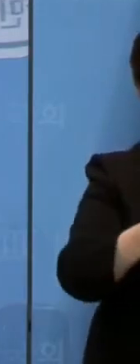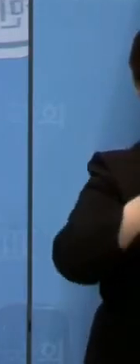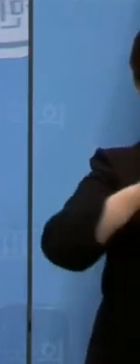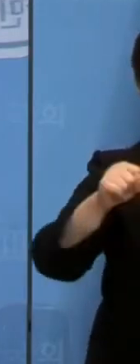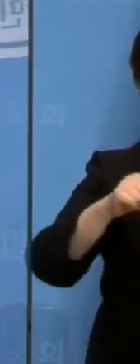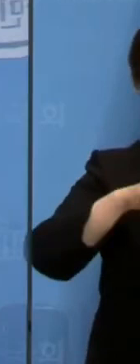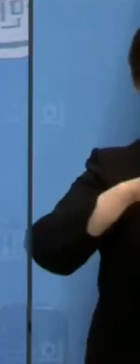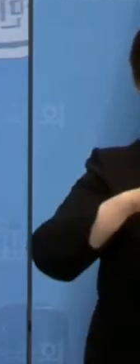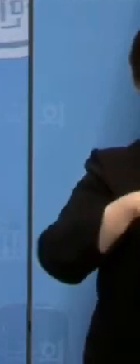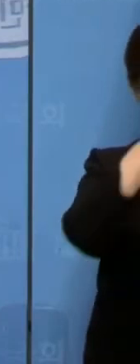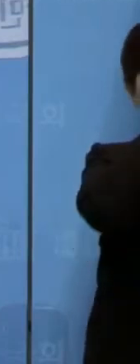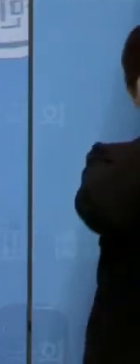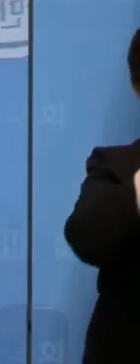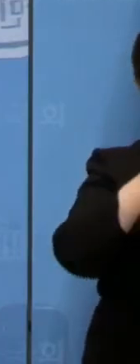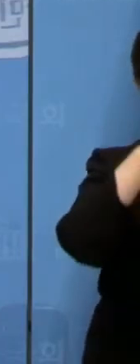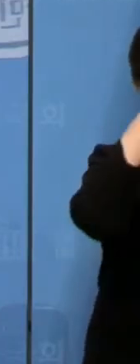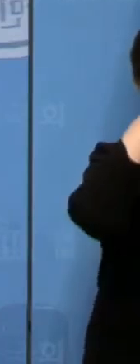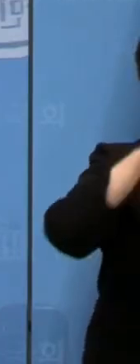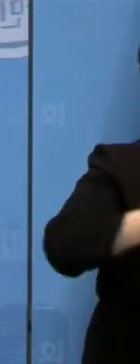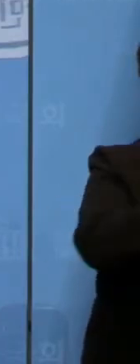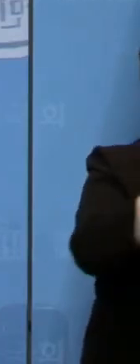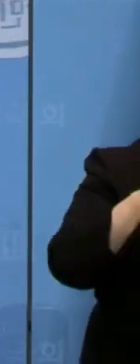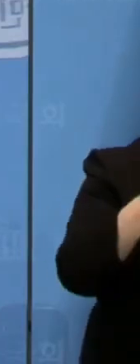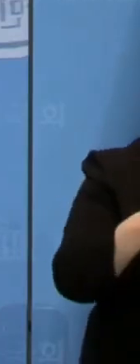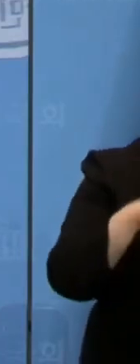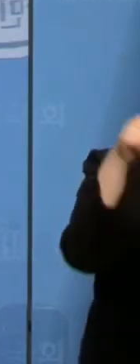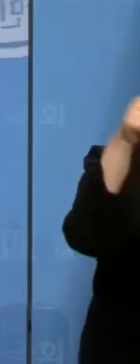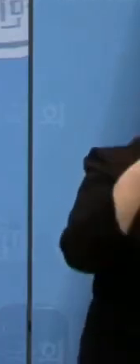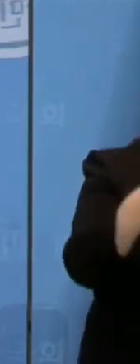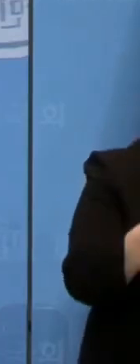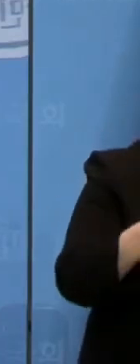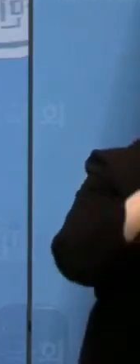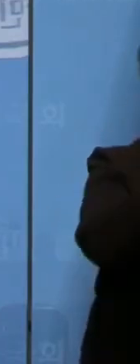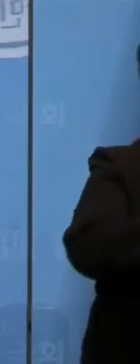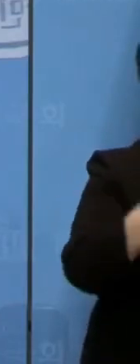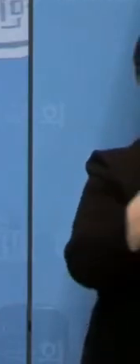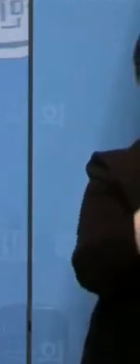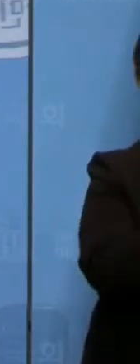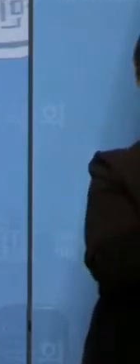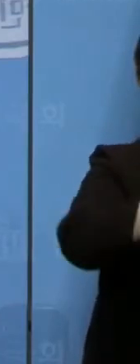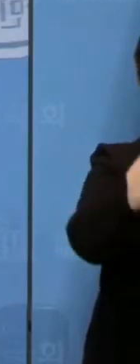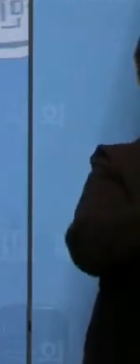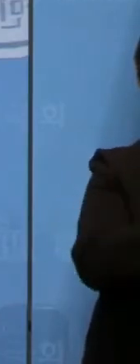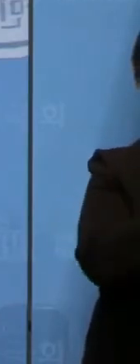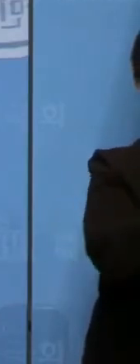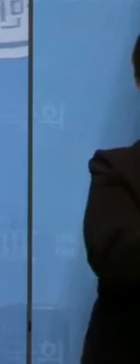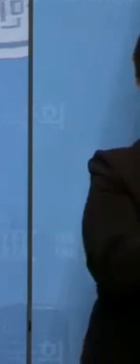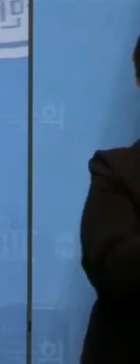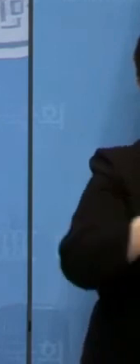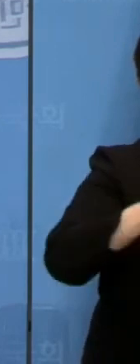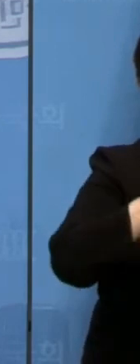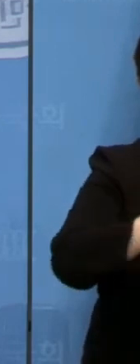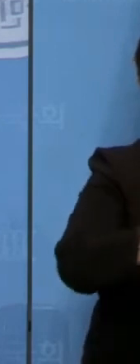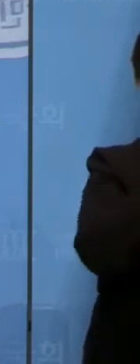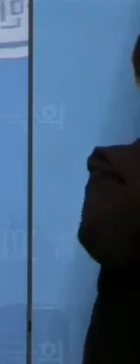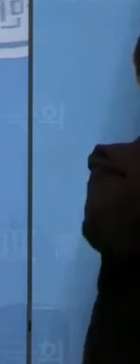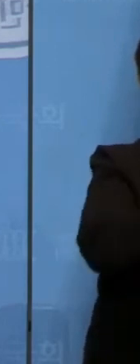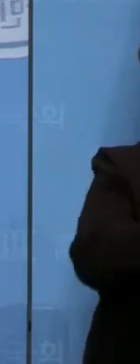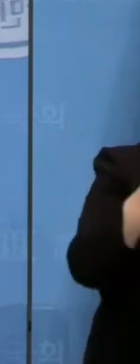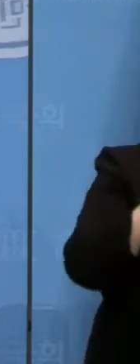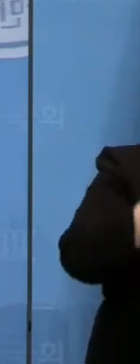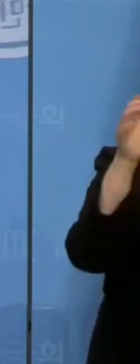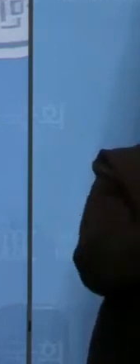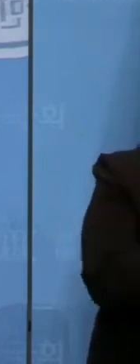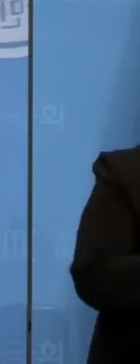일본, 대만 등 아시아 국가들에게 외무장관급 국제회의를 제안하고 군부에 대한 실효성 있는 경제 제재